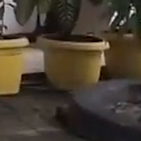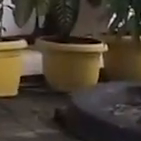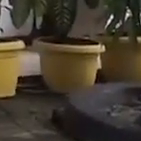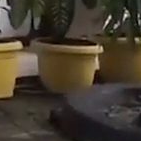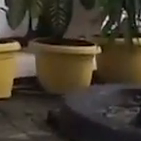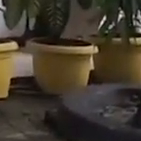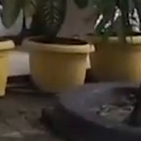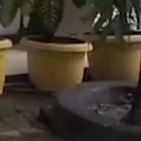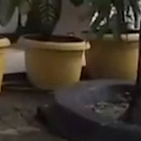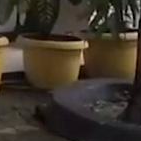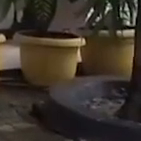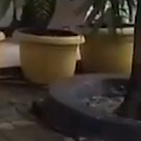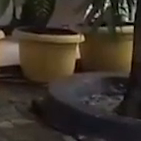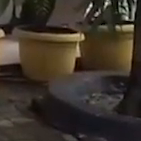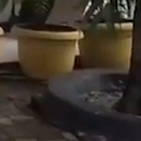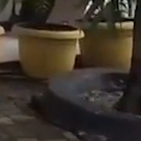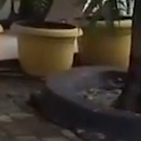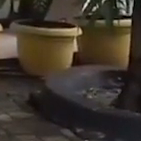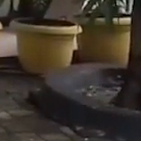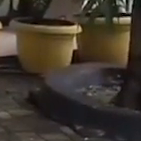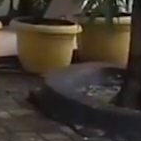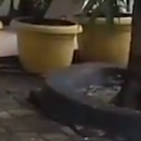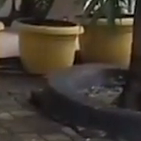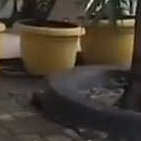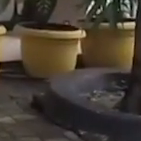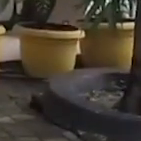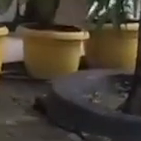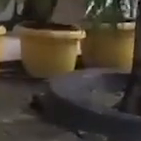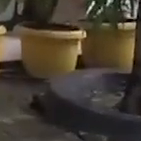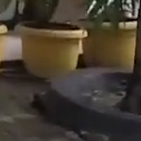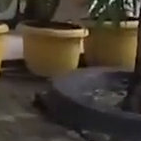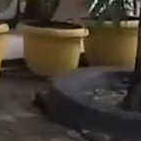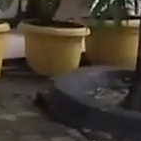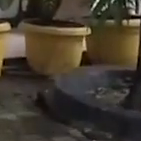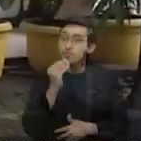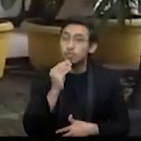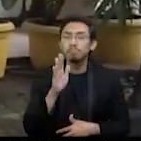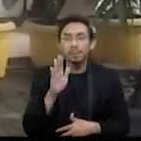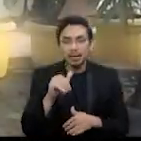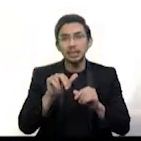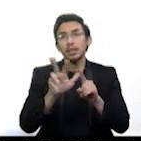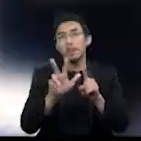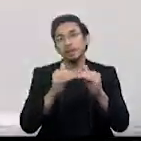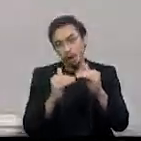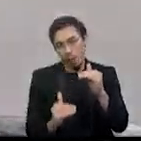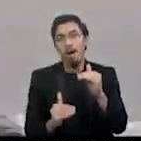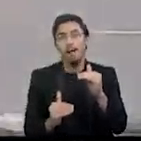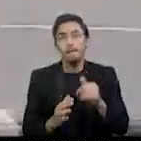sudah 18 tahun, jadi bukan anak berhadapan dengan hukum lagi, sebagai pelaku utama atau eksekutor.